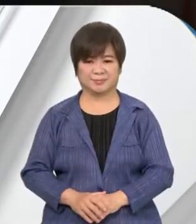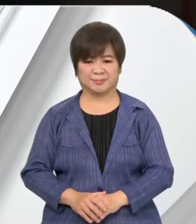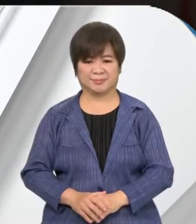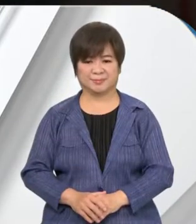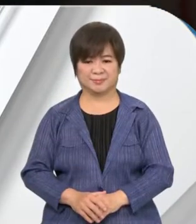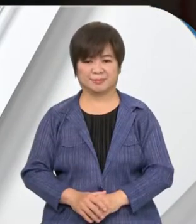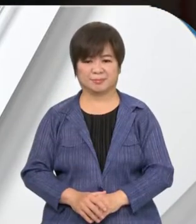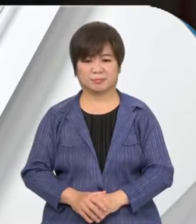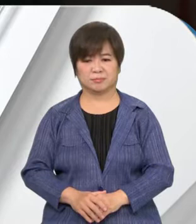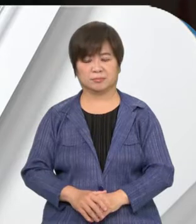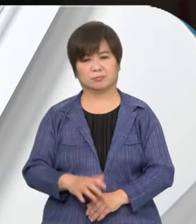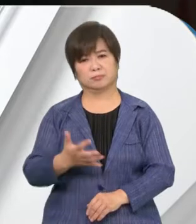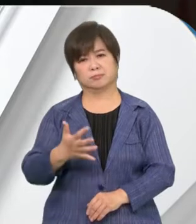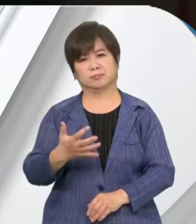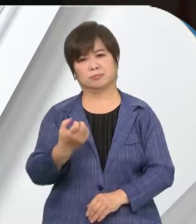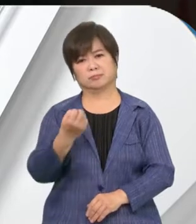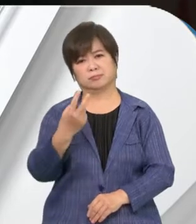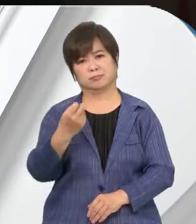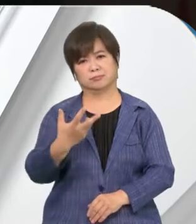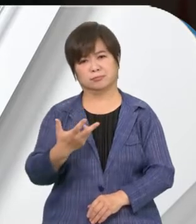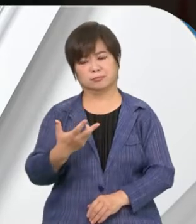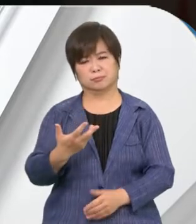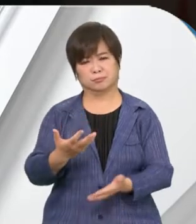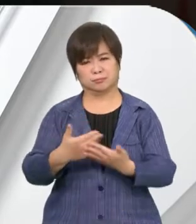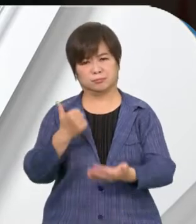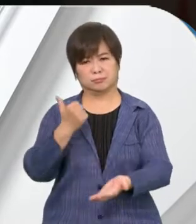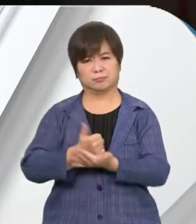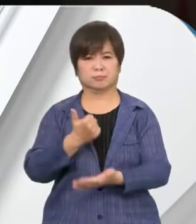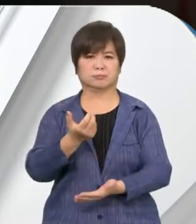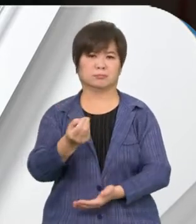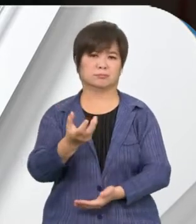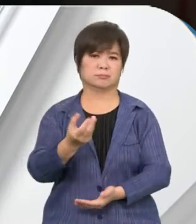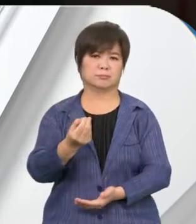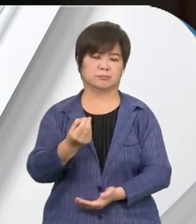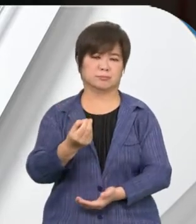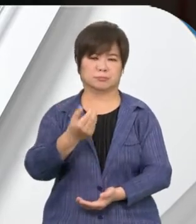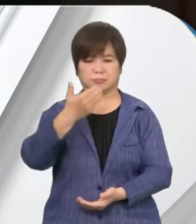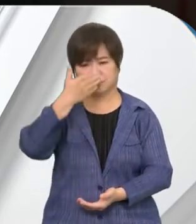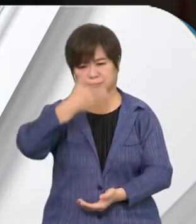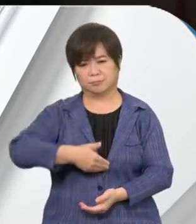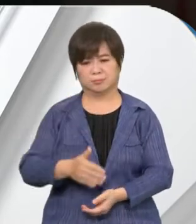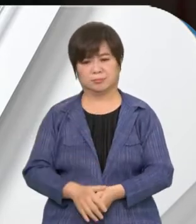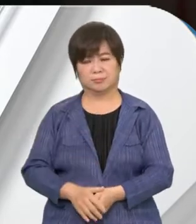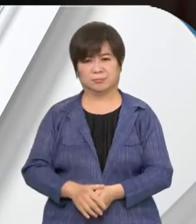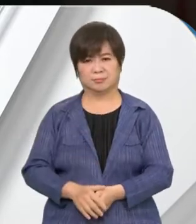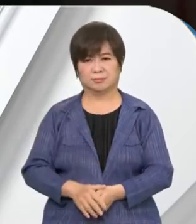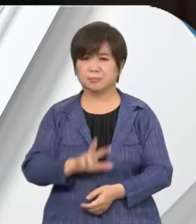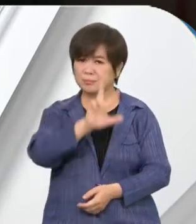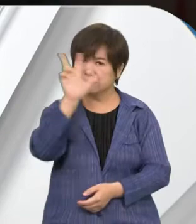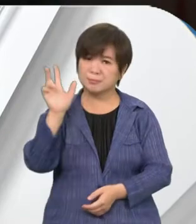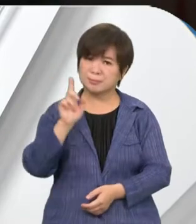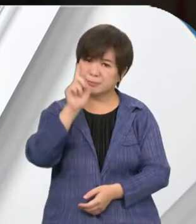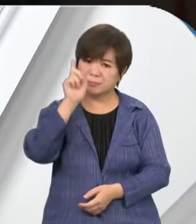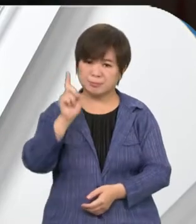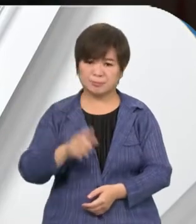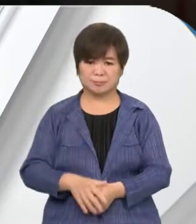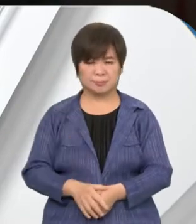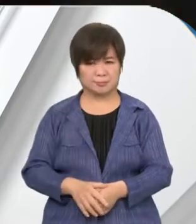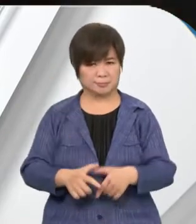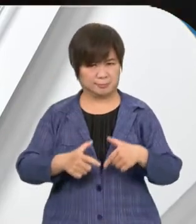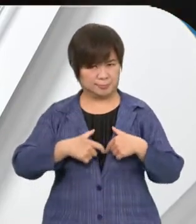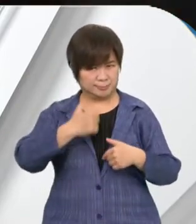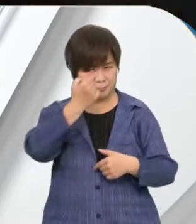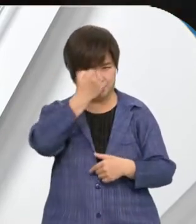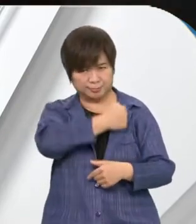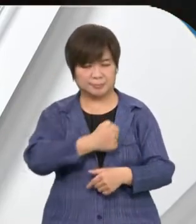因为连两百块，怎么还不爱出奖啊？员工爸，你应该要反省